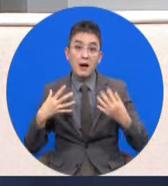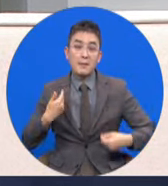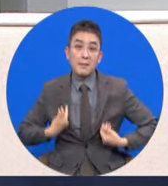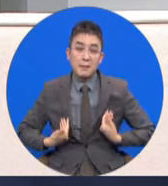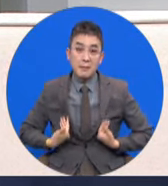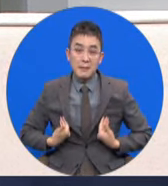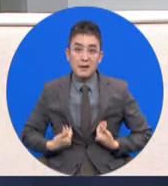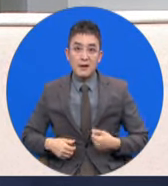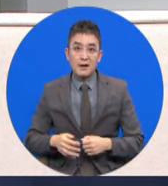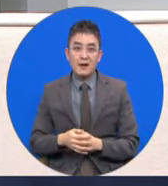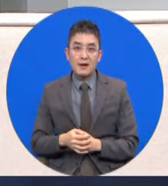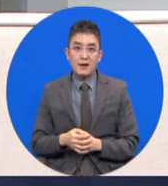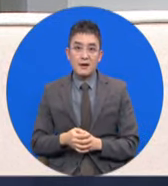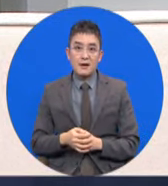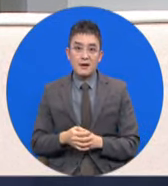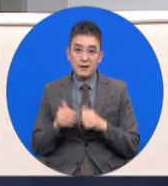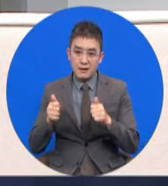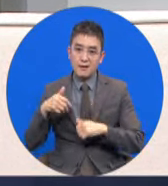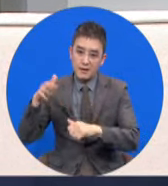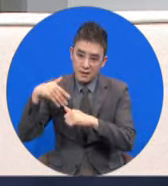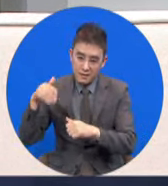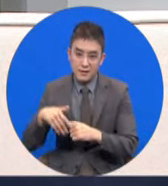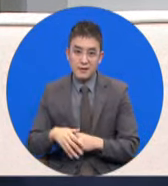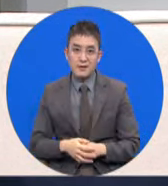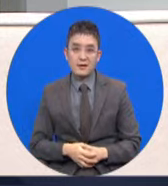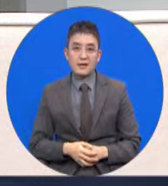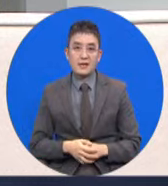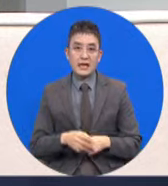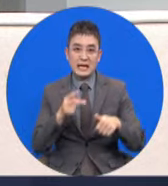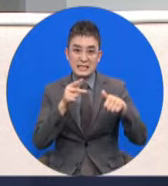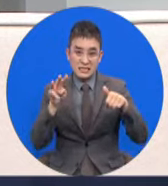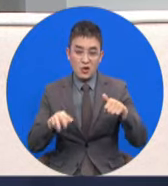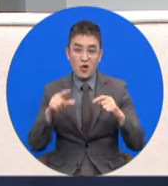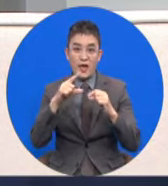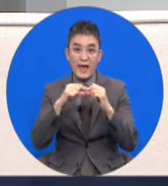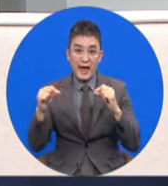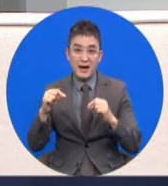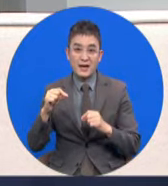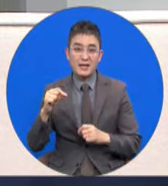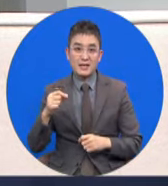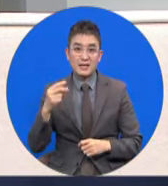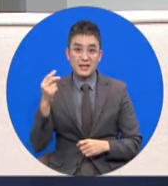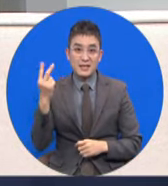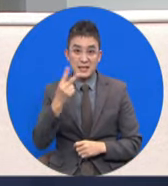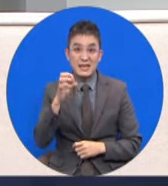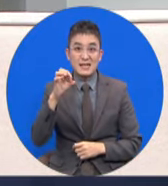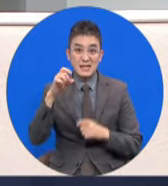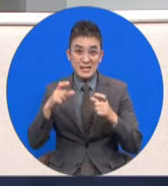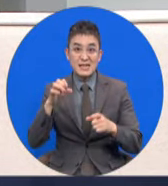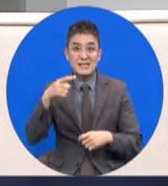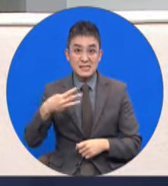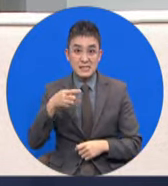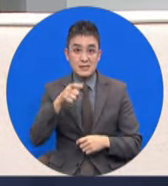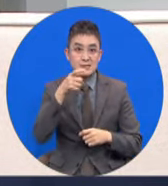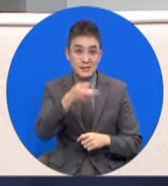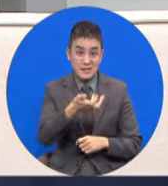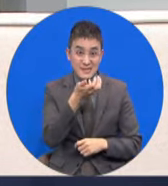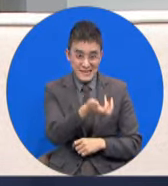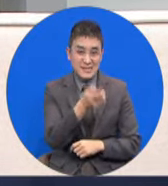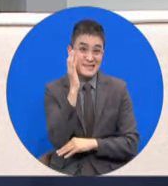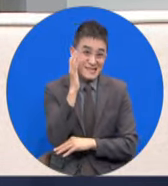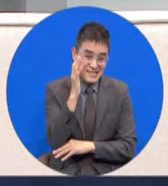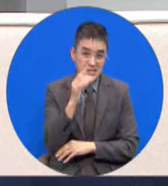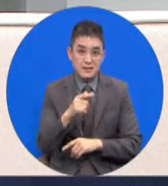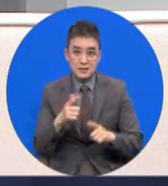선거도 가야 되고 자기 지역구도 있으니까 그러니까요. 자기 지역구도 가야 되고 또 재판도 출석해야 되고 1인 3역을 해야 되니까 그만큼 어쨌든